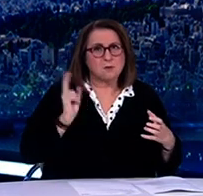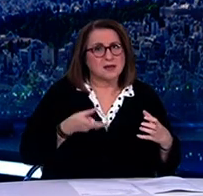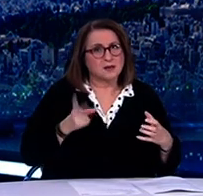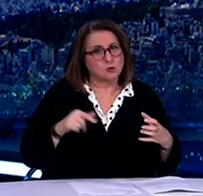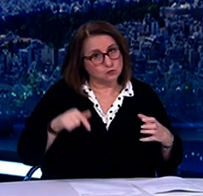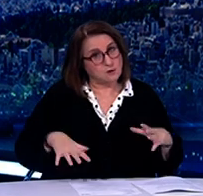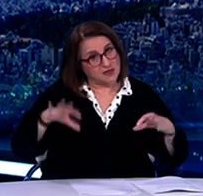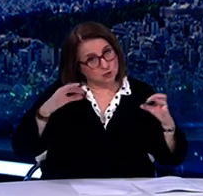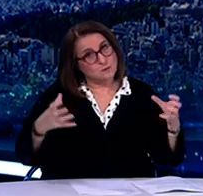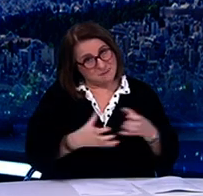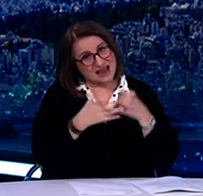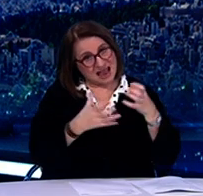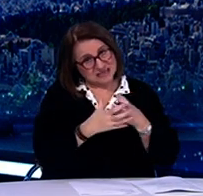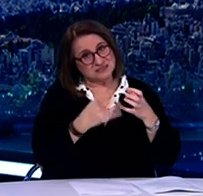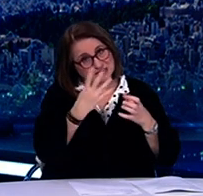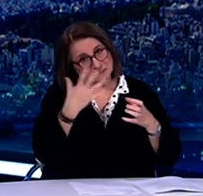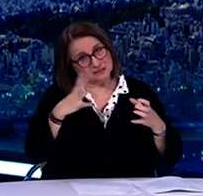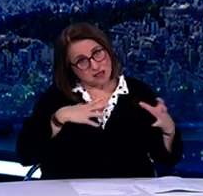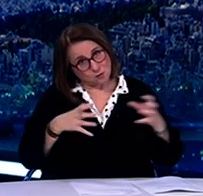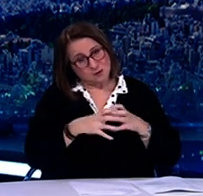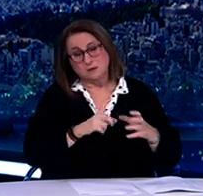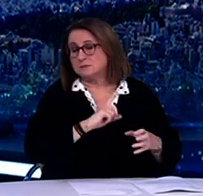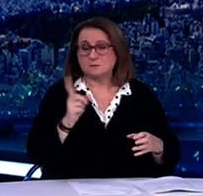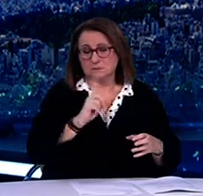πέρα νομίζω ότι τα υπόλοιπα αφορούν αποφάσεις της